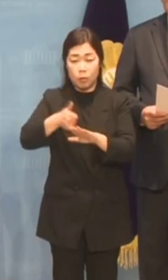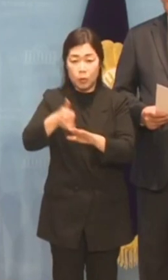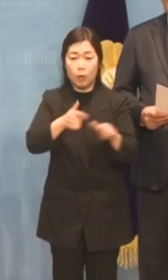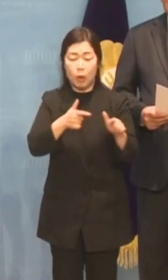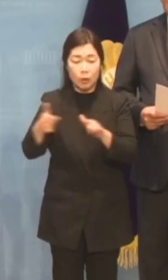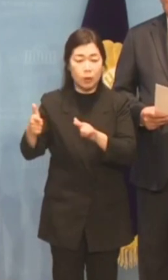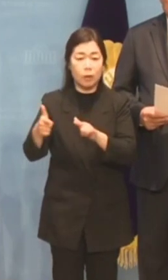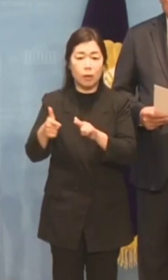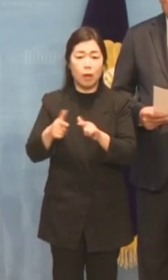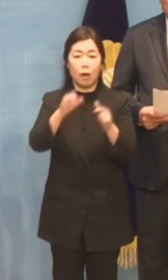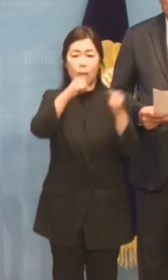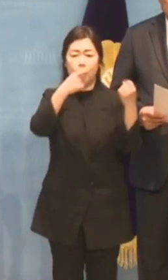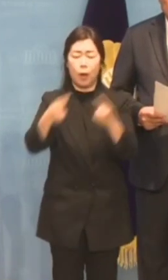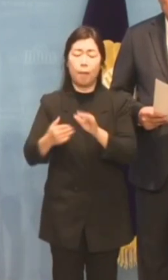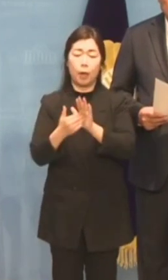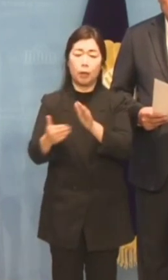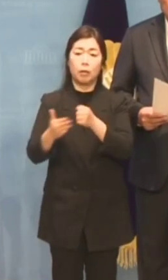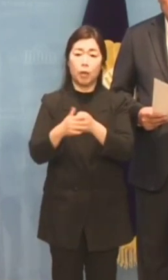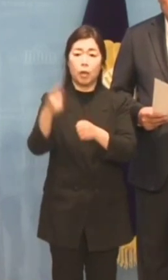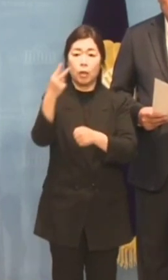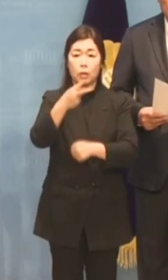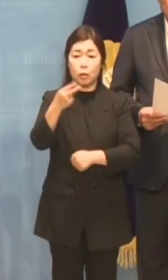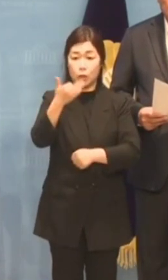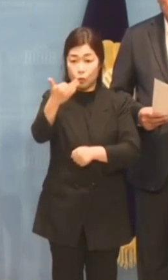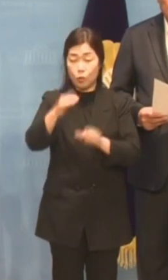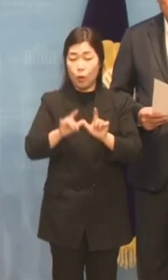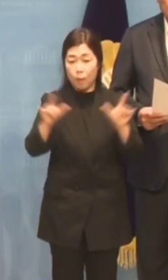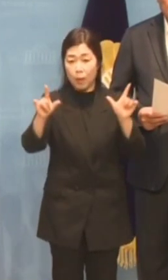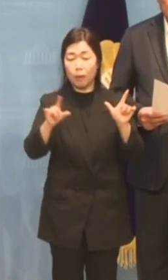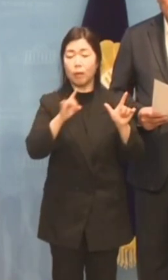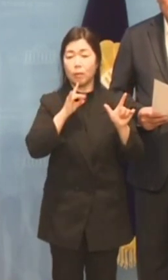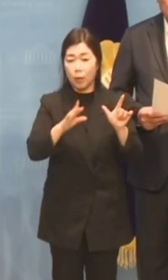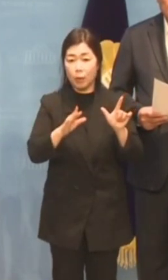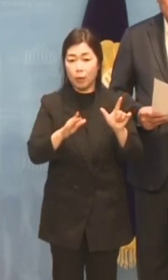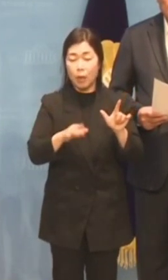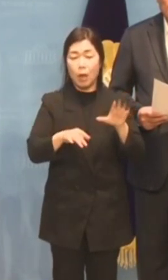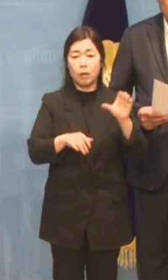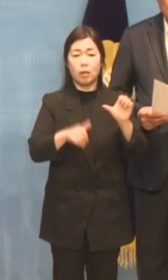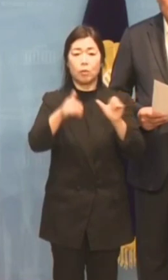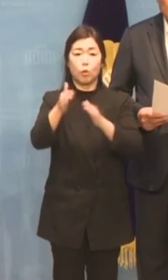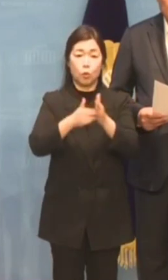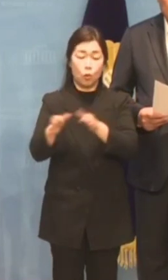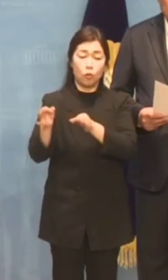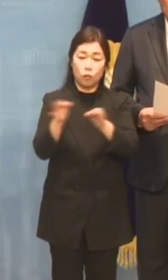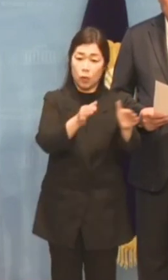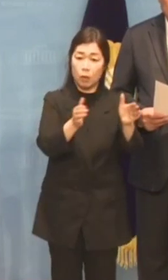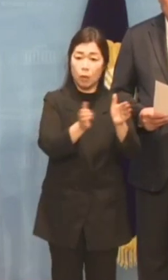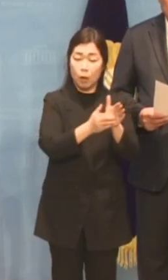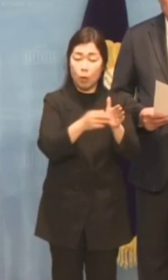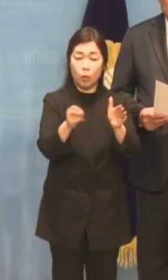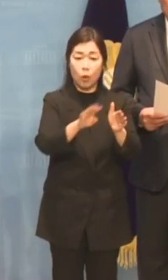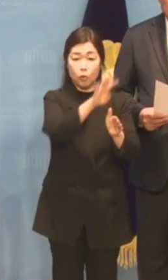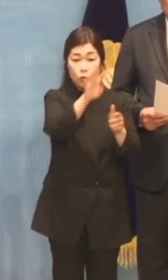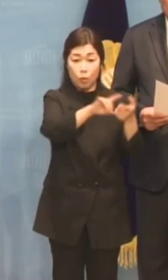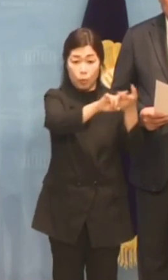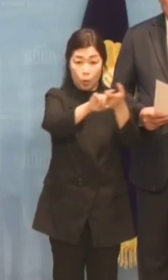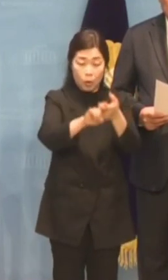위해 2019년에만 무려 45조 원을 투자했고